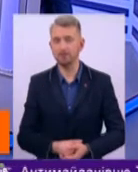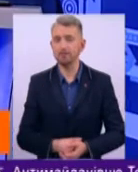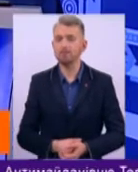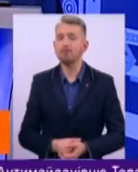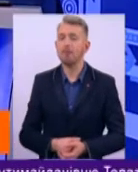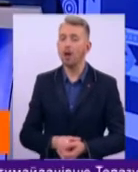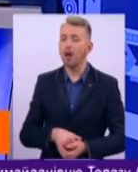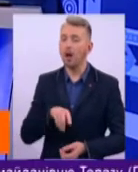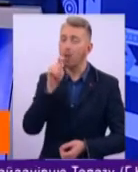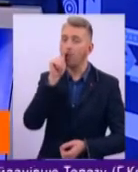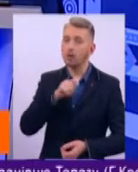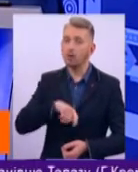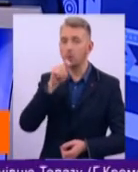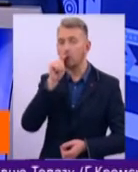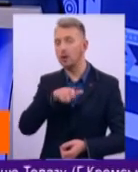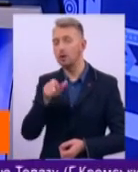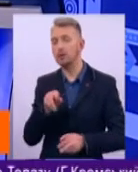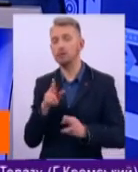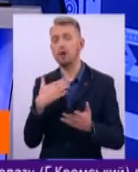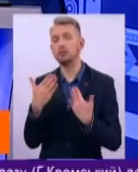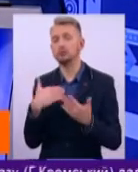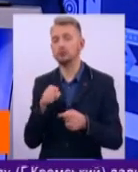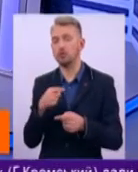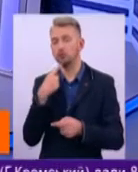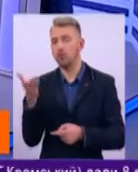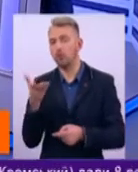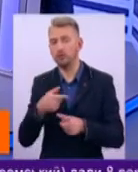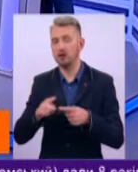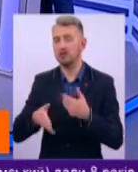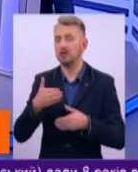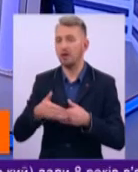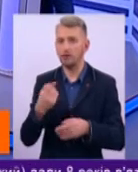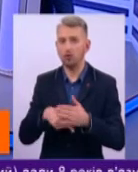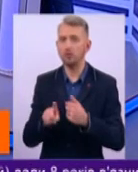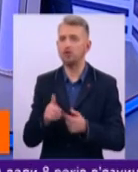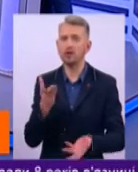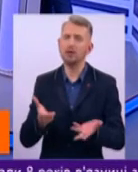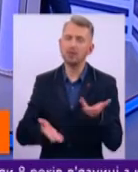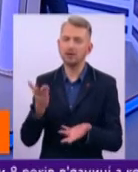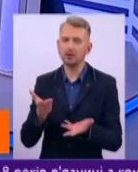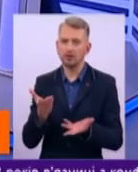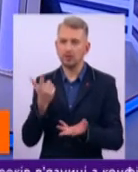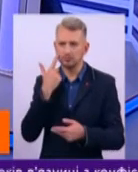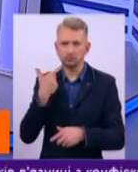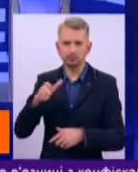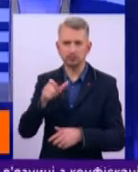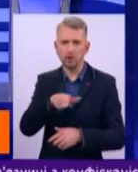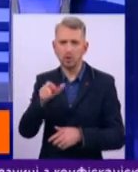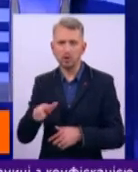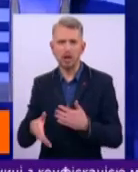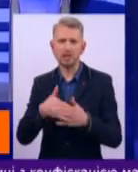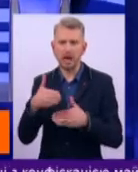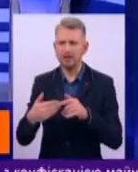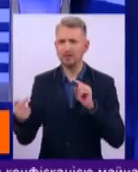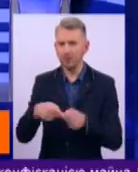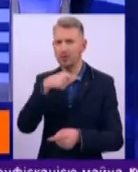Як Україні, українцям реагувати ось на цю доповідь, на ці санкції? Тому що, ну, напевно, в переважної більшості людей санкція проти